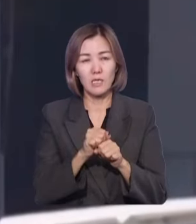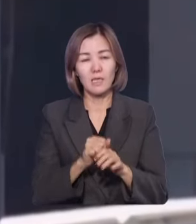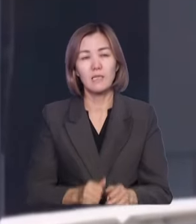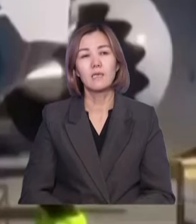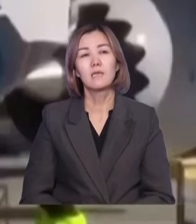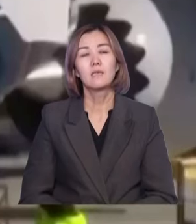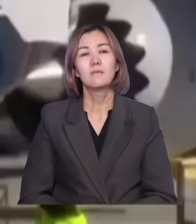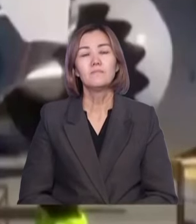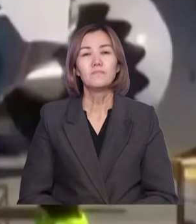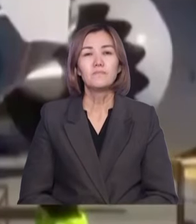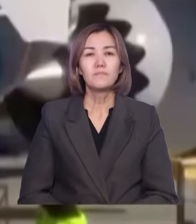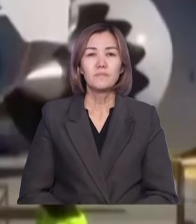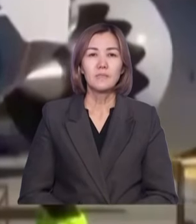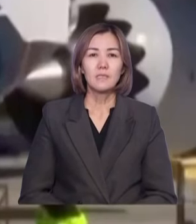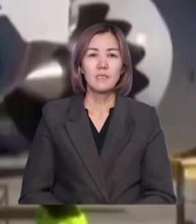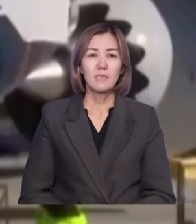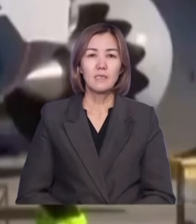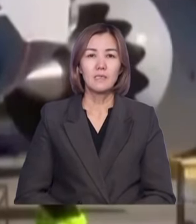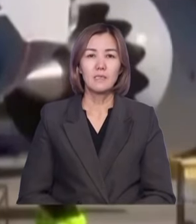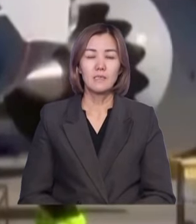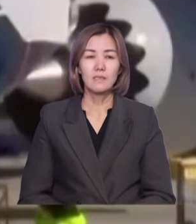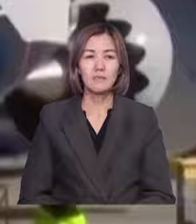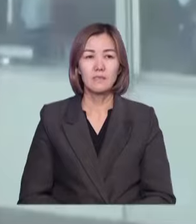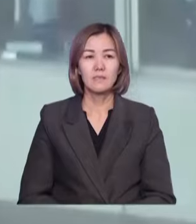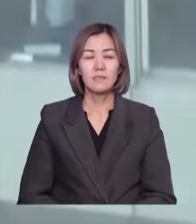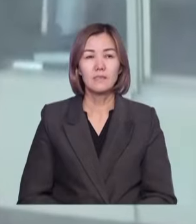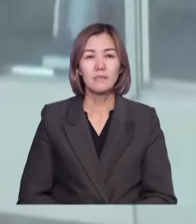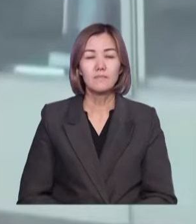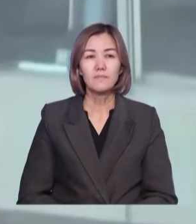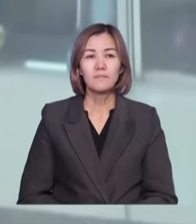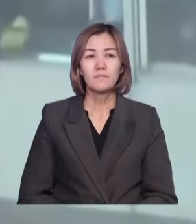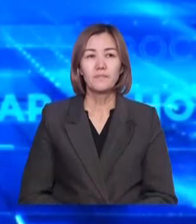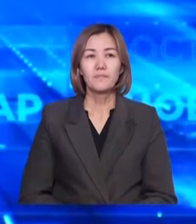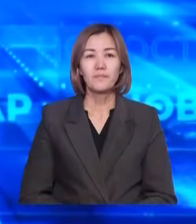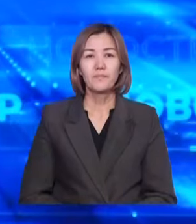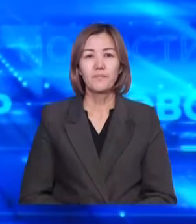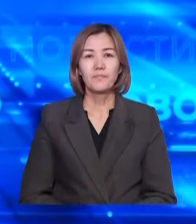Жаһан жаңалықтарын ғаламтор желісінен дайындаған Жұлзай Маратқызы, Жетісу телеарнасы.